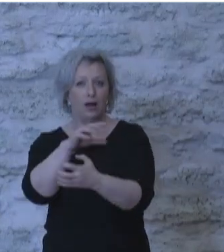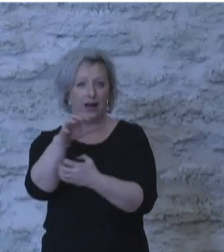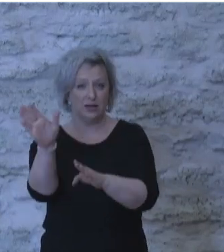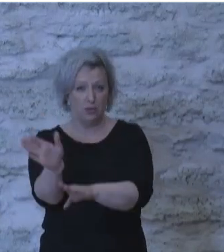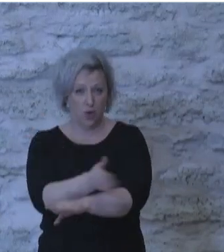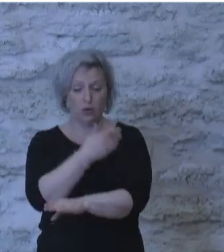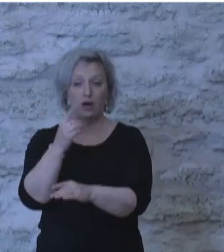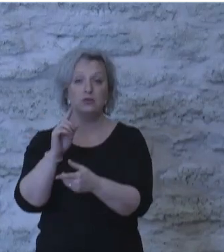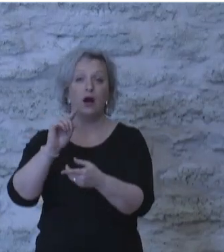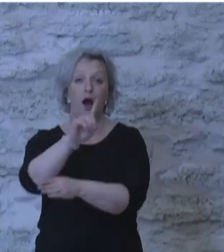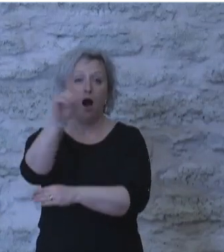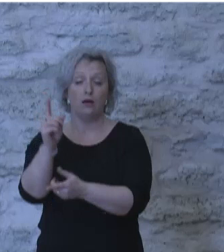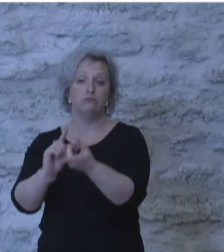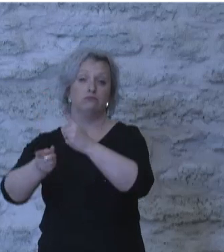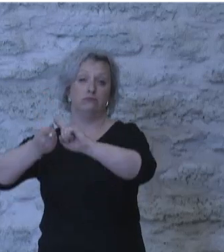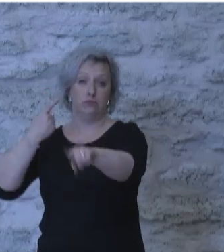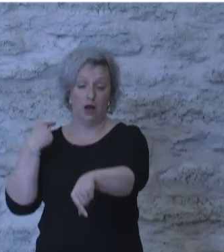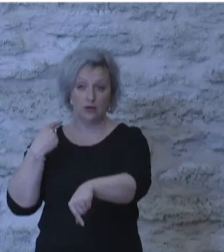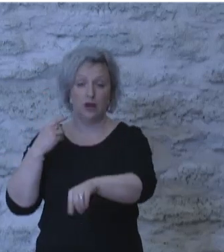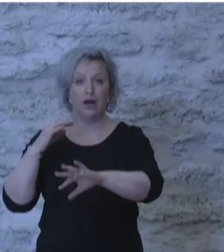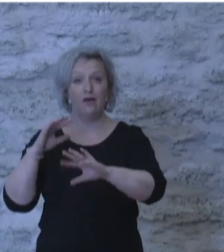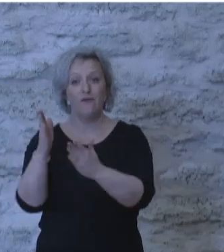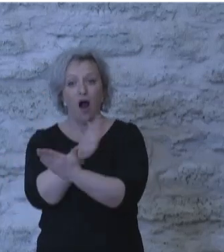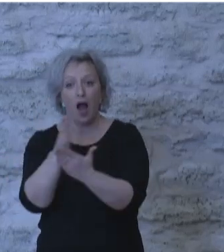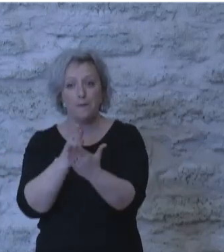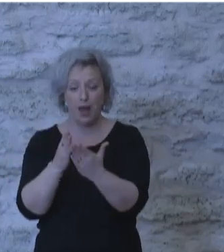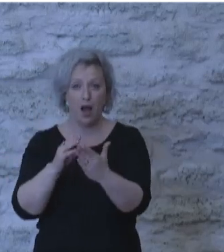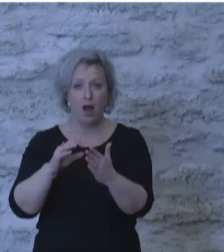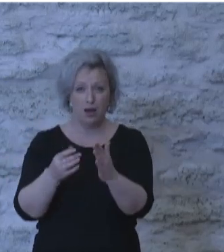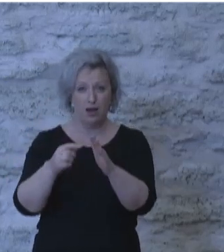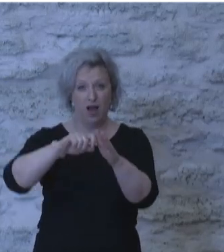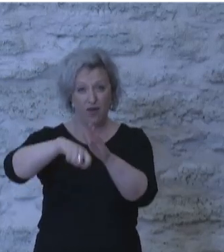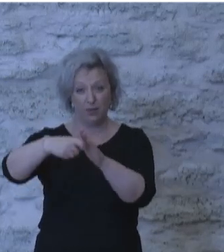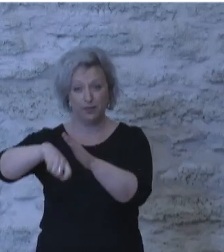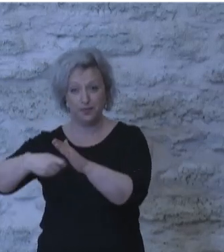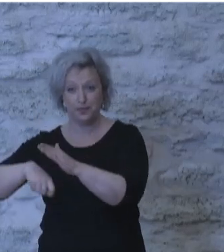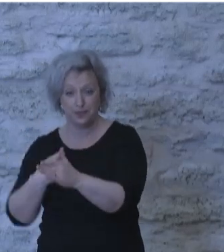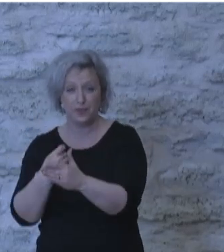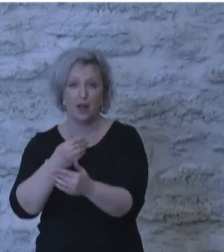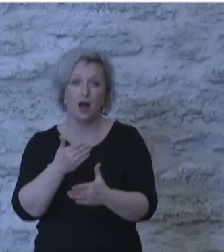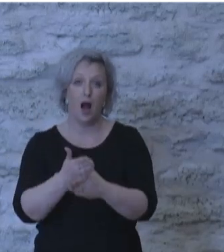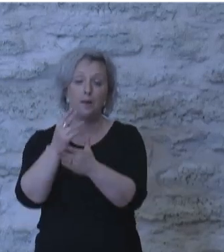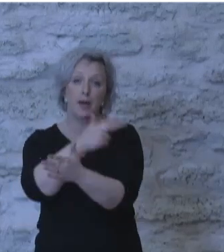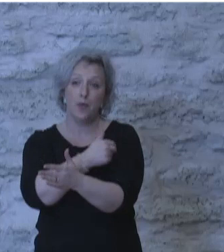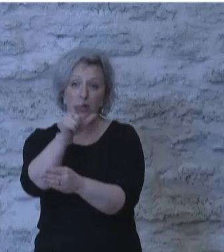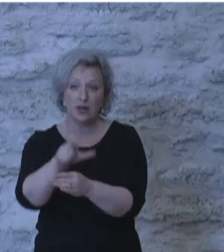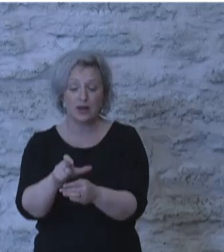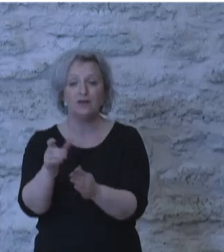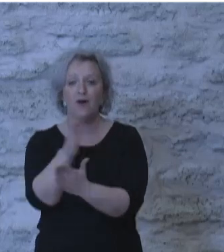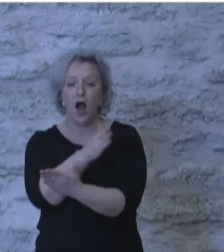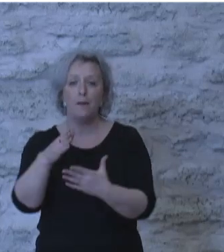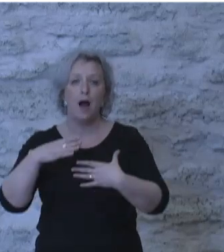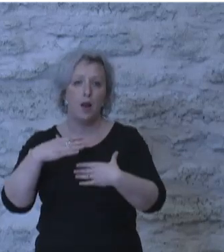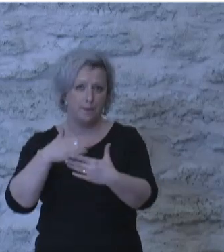abipolitseinikel, kes vahepeal värvatakse, kas nad peavad selle sajatunnise praktikosa siiski läbima? Väike, aga väga